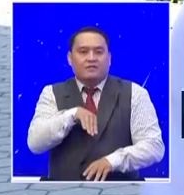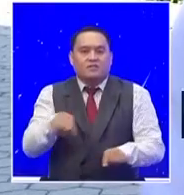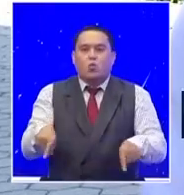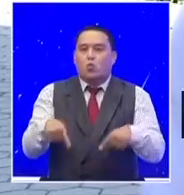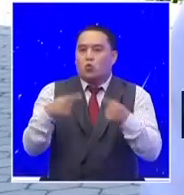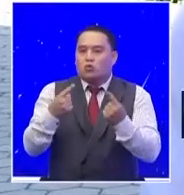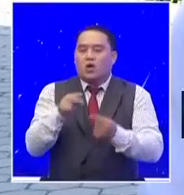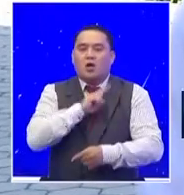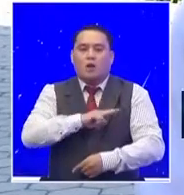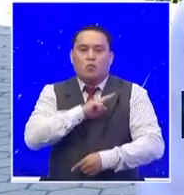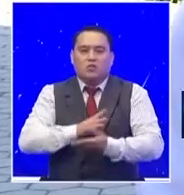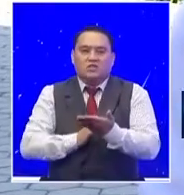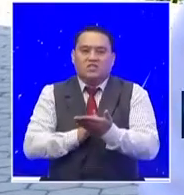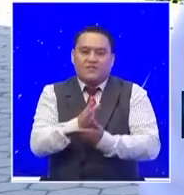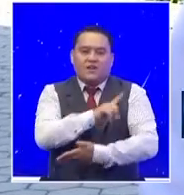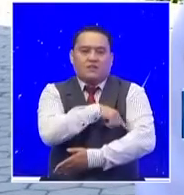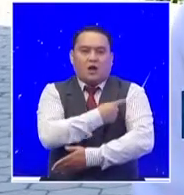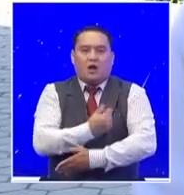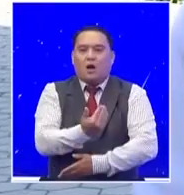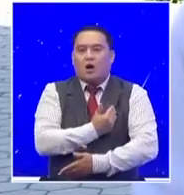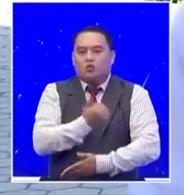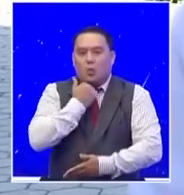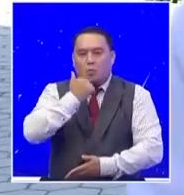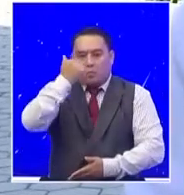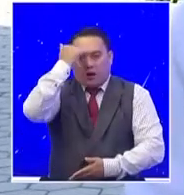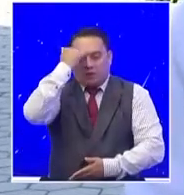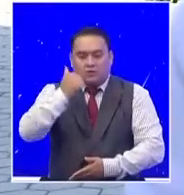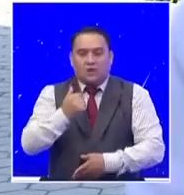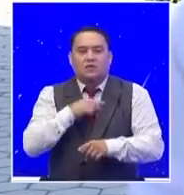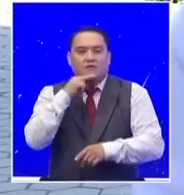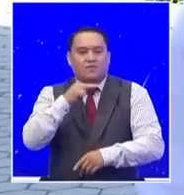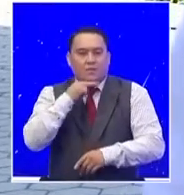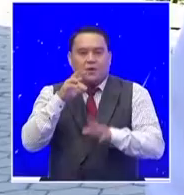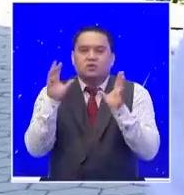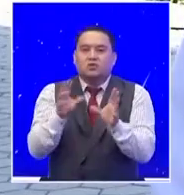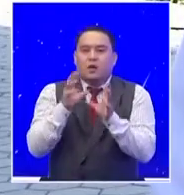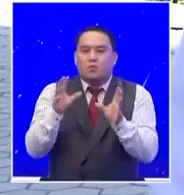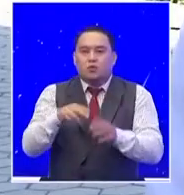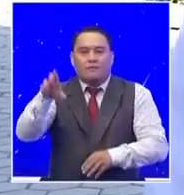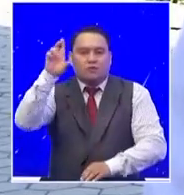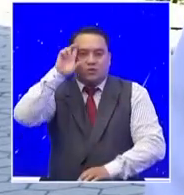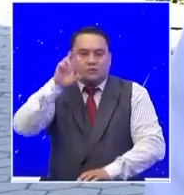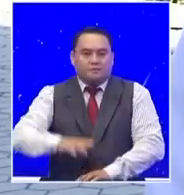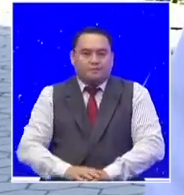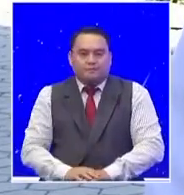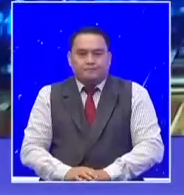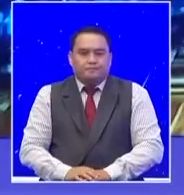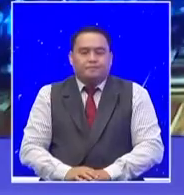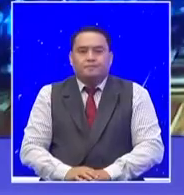имени всех работников сферы здравоохранения хочу выразить благодарность за внимание и заботу со стороны государства.